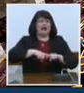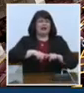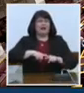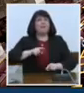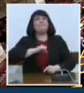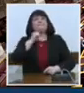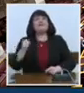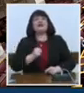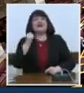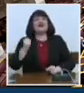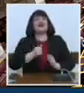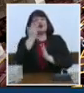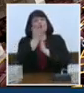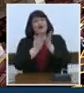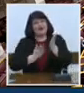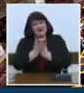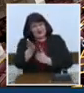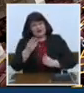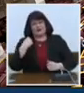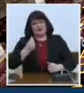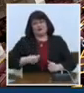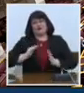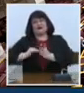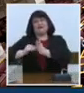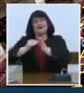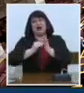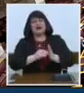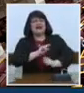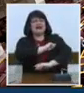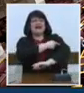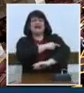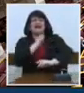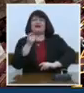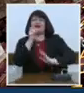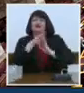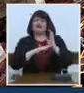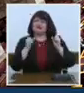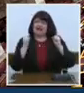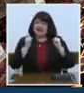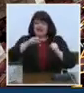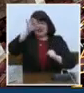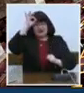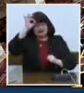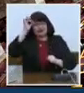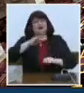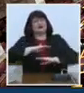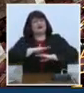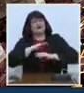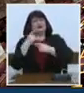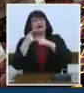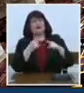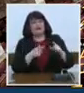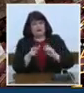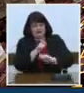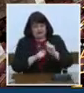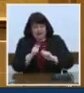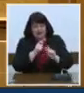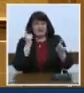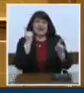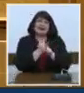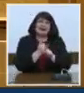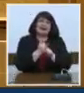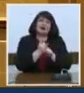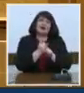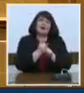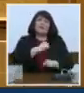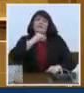και των δημοσίων υπαλλήλων, των γιατρών του ΕΣΥ, των σωμάτων ασφαλείας, θεσπίζεται ειδικό